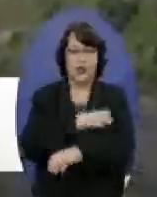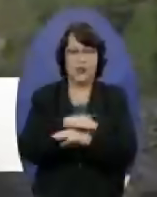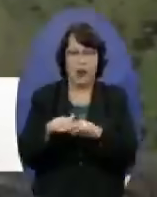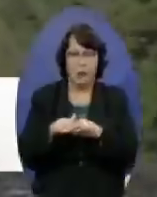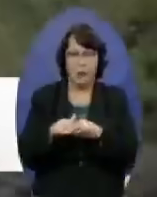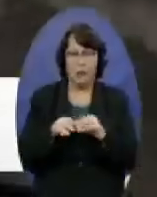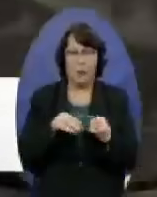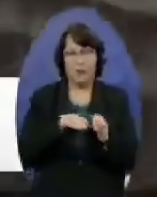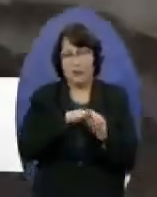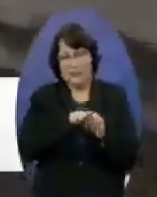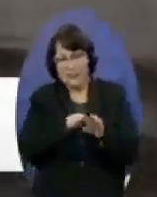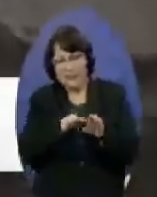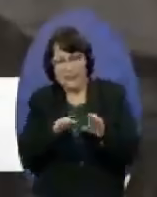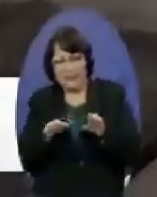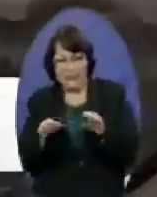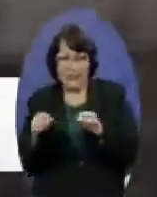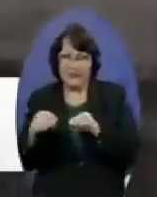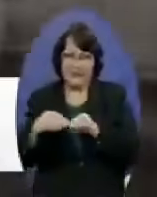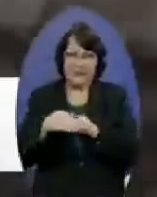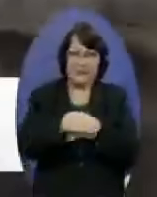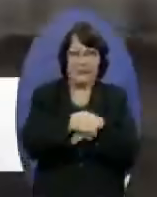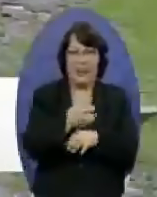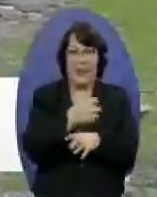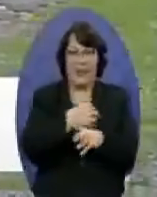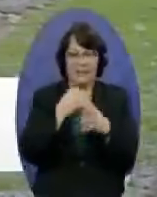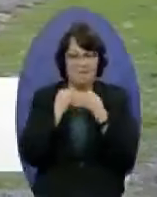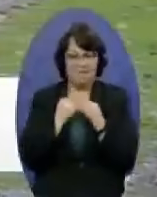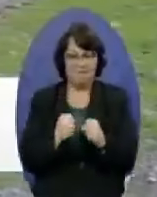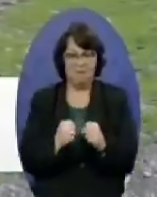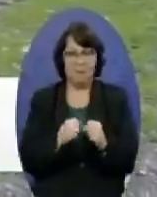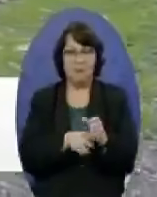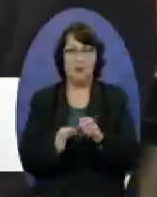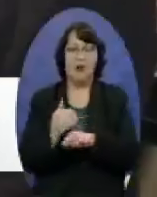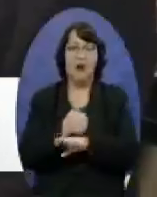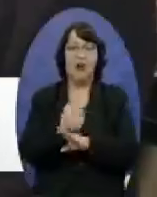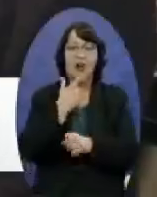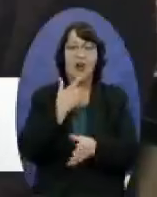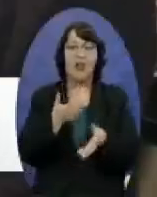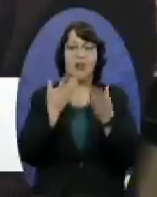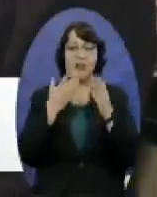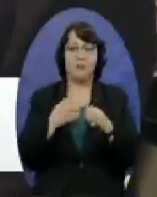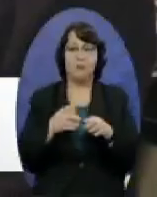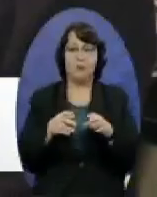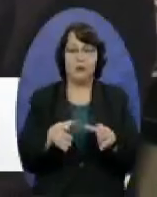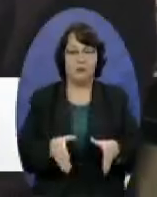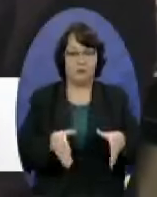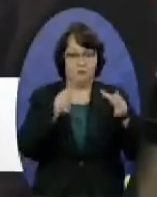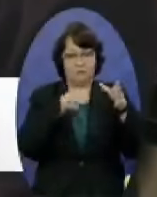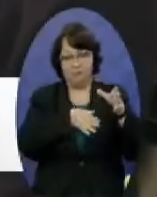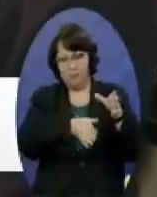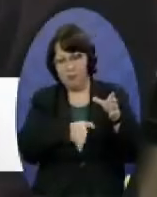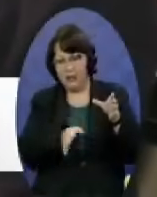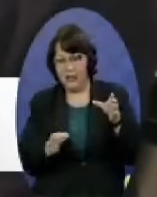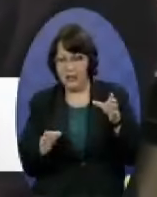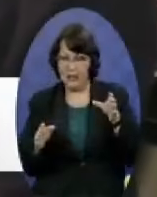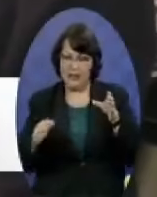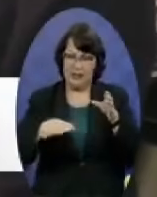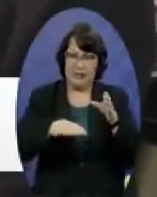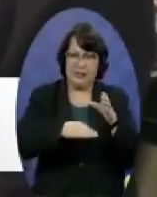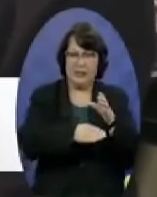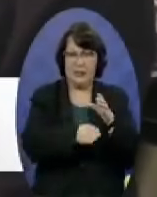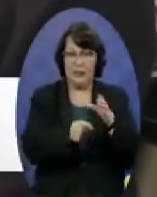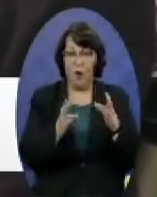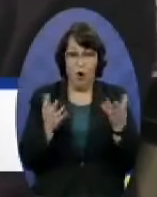анхлын яг эрэмгээд яаж айцаа дарж аялсан тухайга ингэж ярьж байсан юм. Тэгэл нөгөө хавцлаараа алба одоо сонголт түгүүр